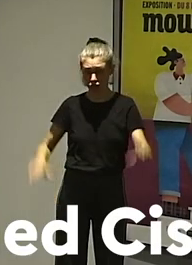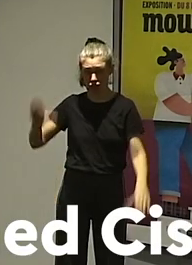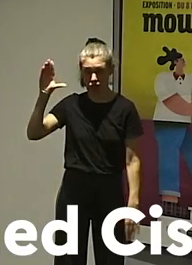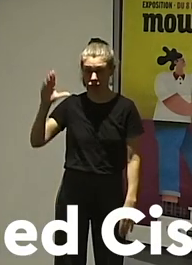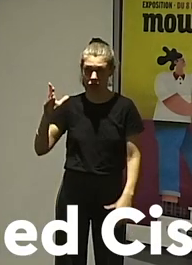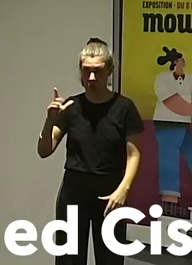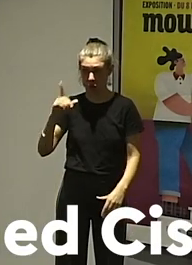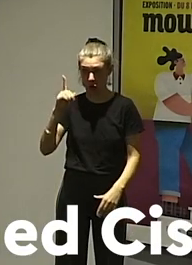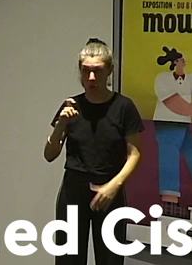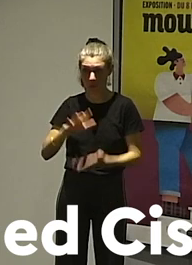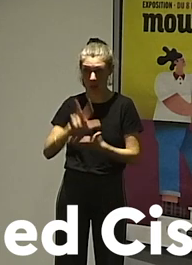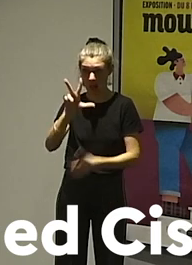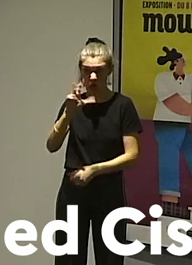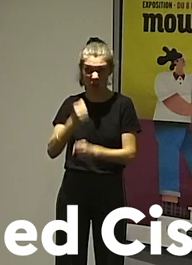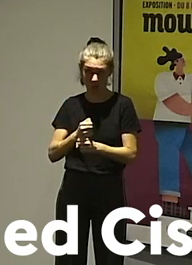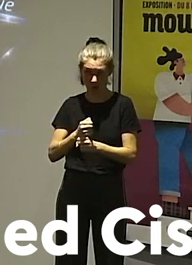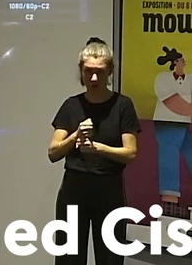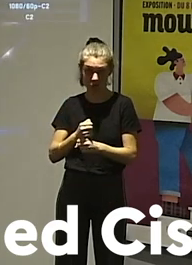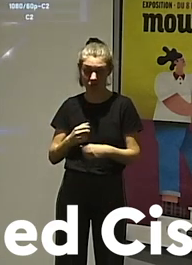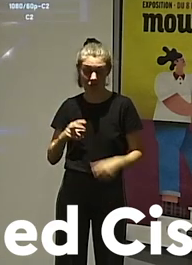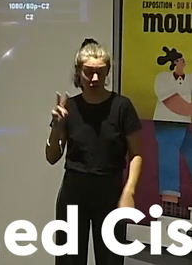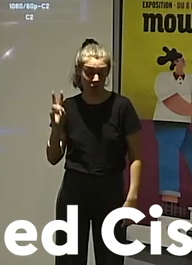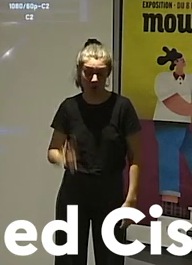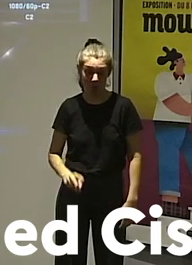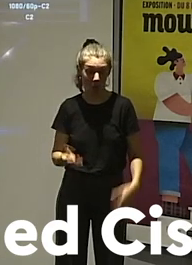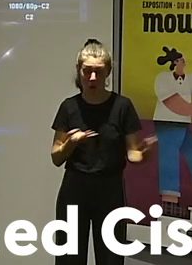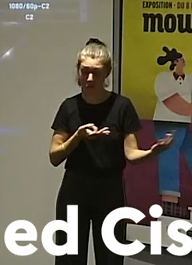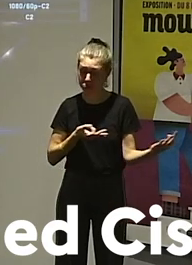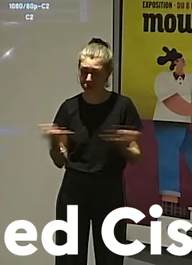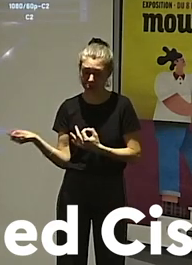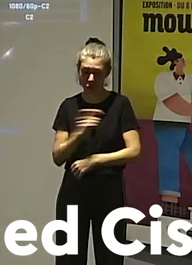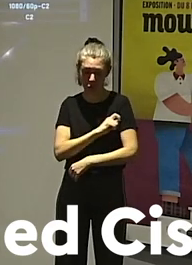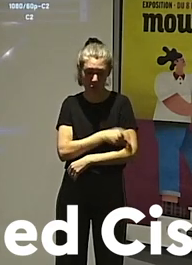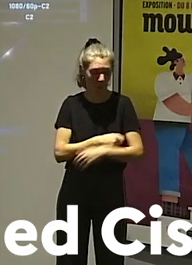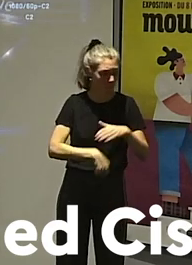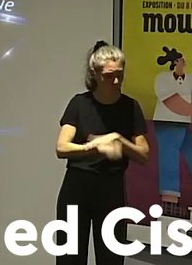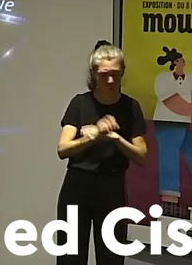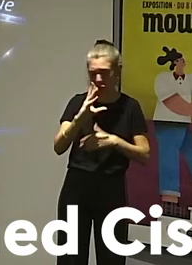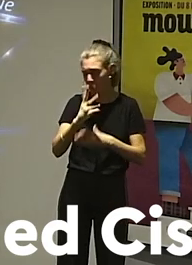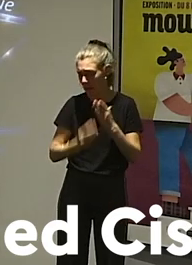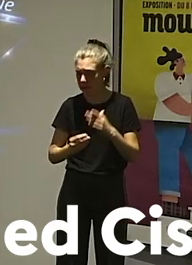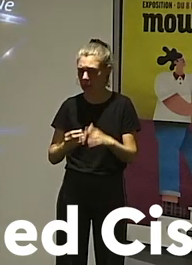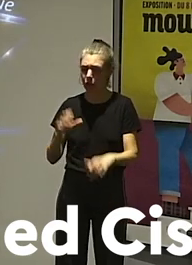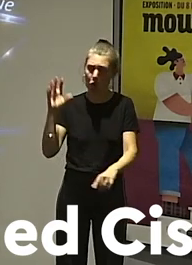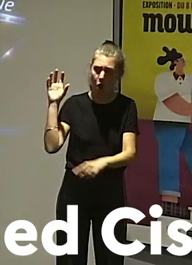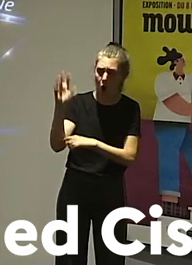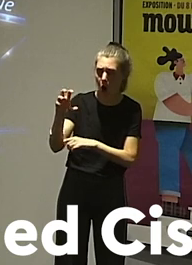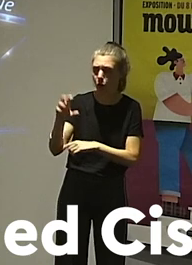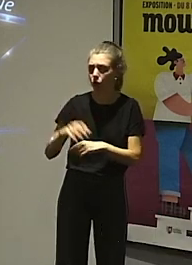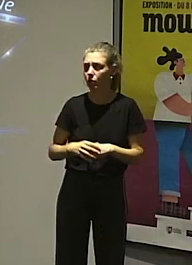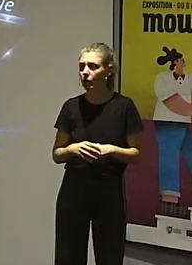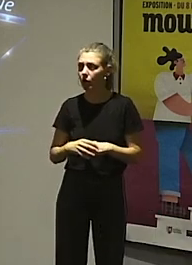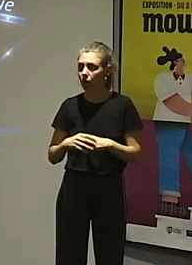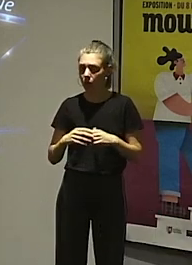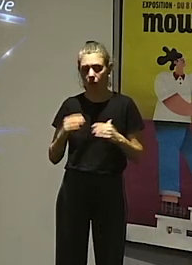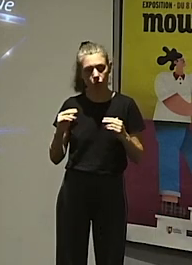que j'ai 3 ans. J'ai fait beaucoup de sport dans ma vie. Voilà, j'ai fait du foot, du basket, du hand à